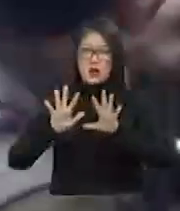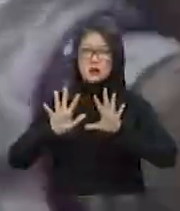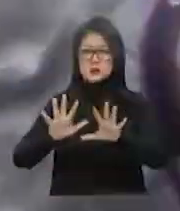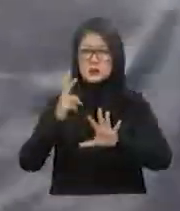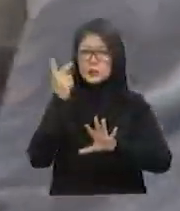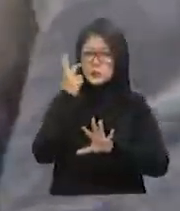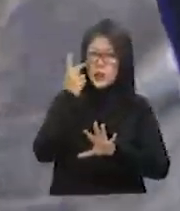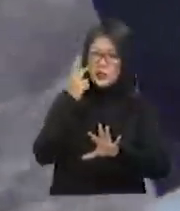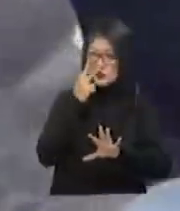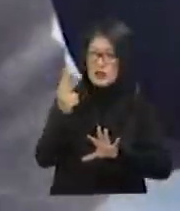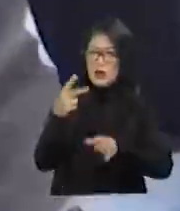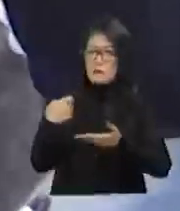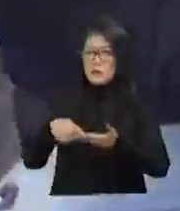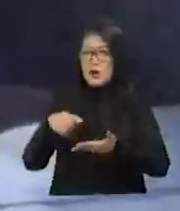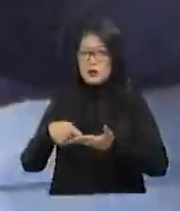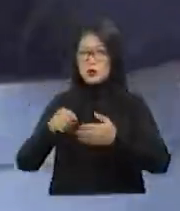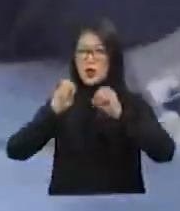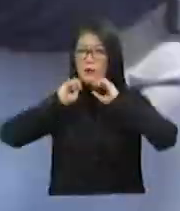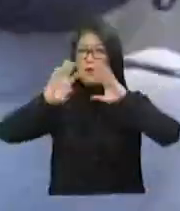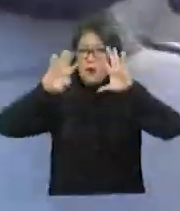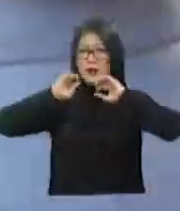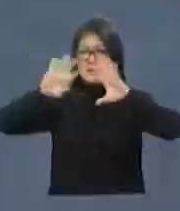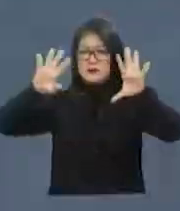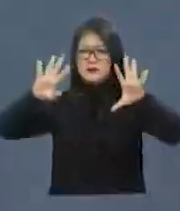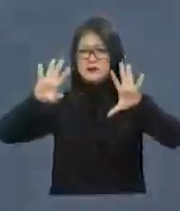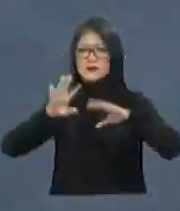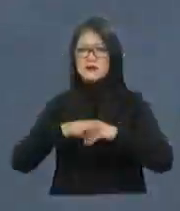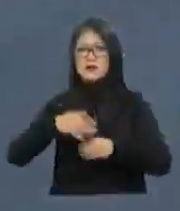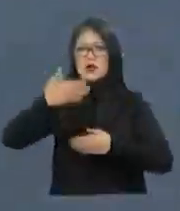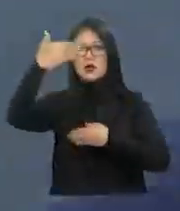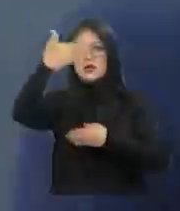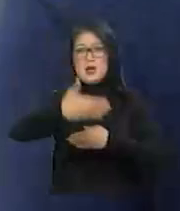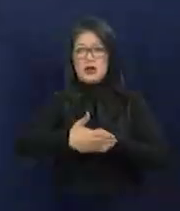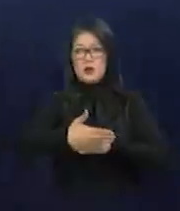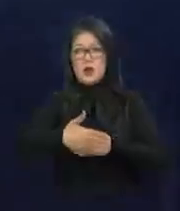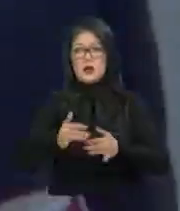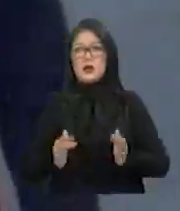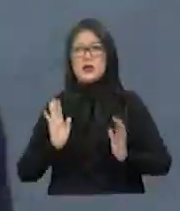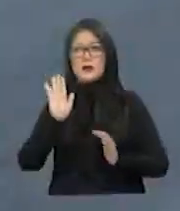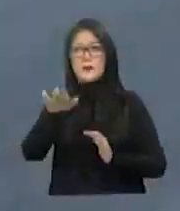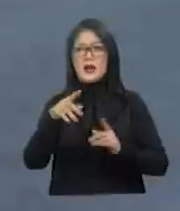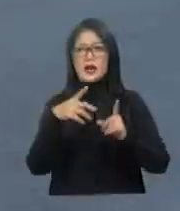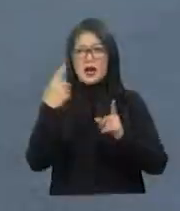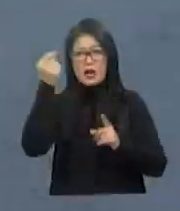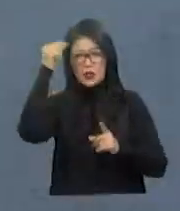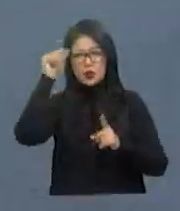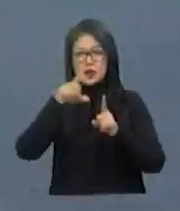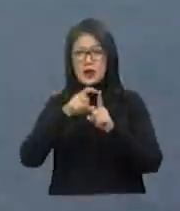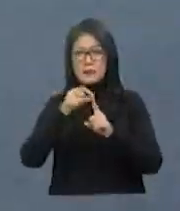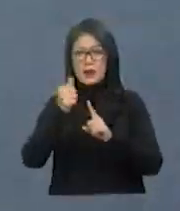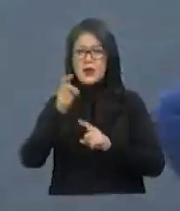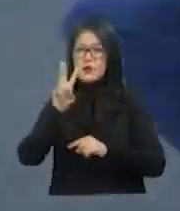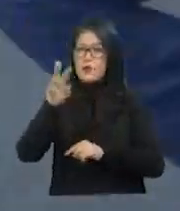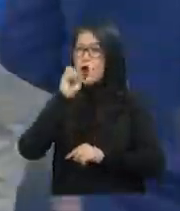BBM. Awalnya massa menggelar aksi di depan kantor Bupati Kudus dengan orasi secara bergantian. Usai melakukan orasi,